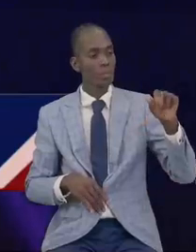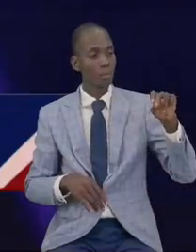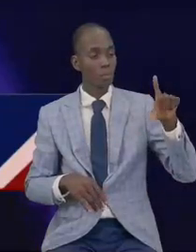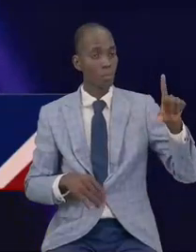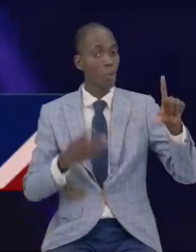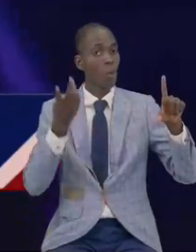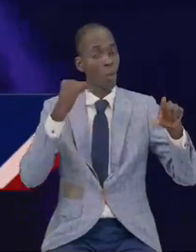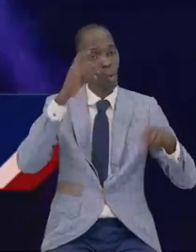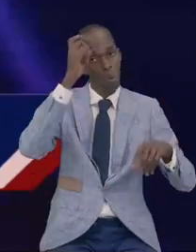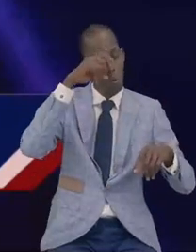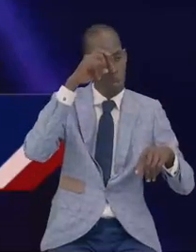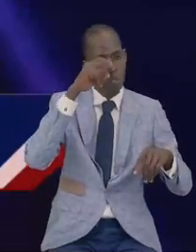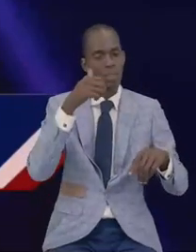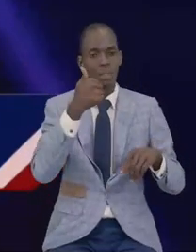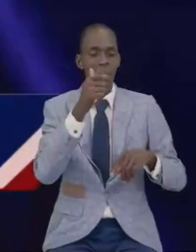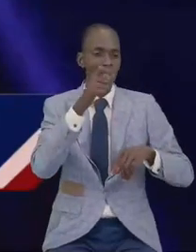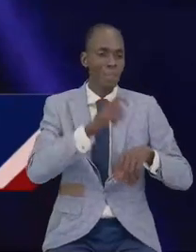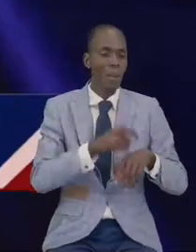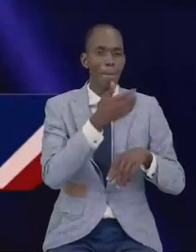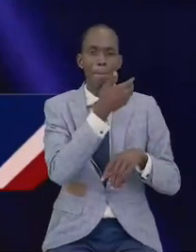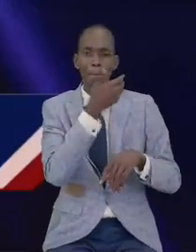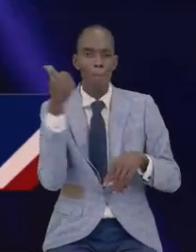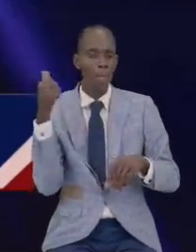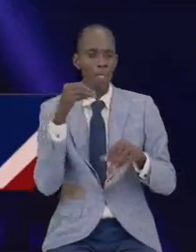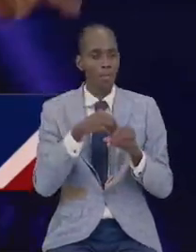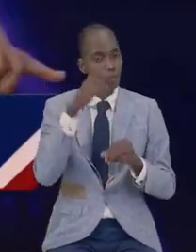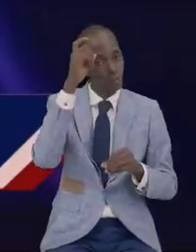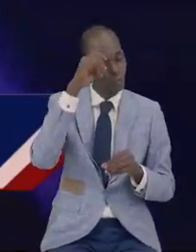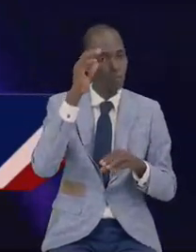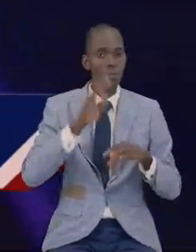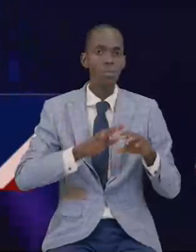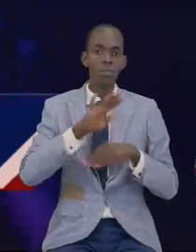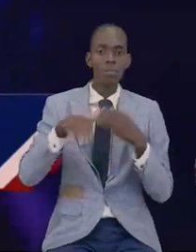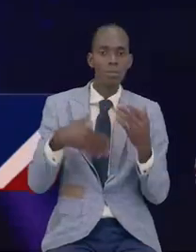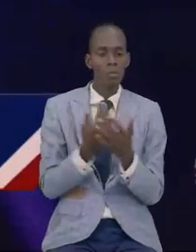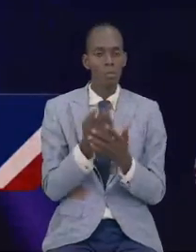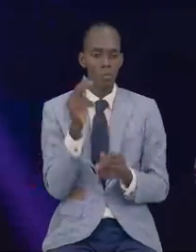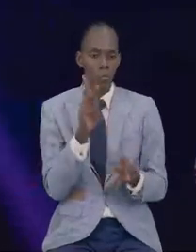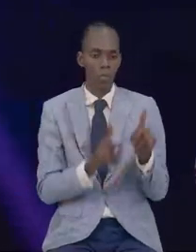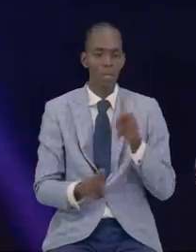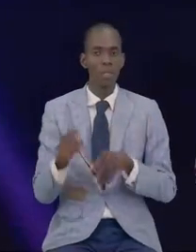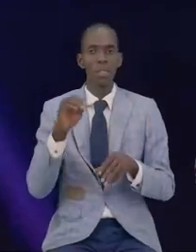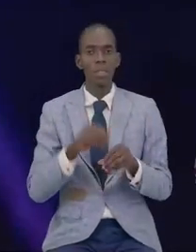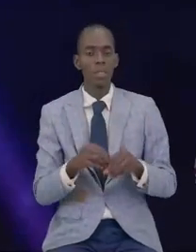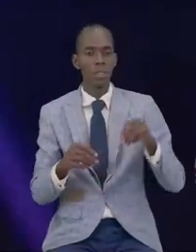était sage. Il était 10 fois supérieur à la sagesse des gens